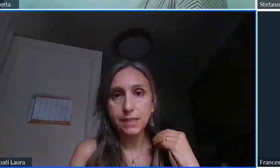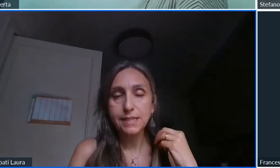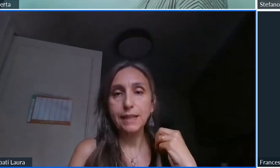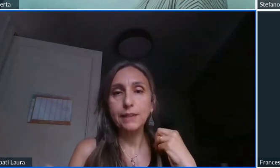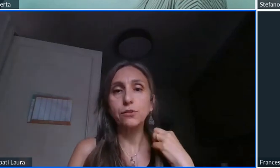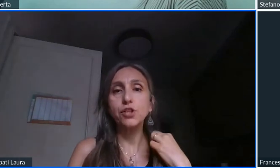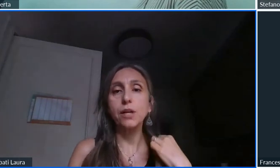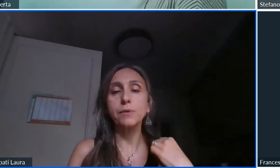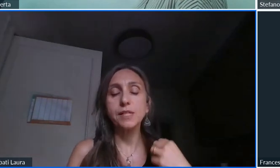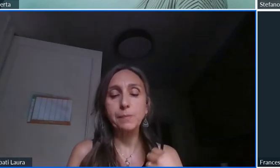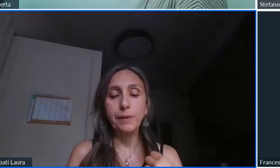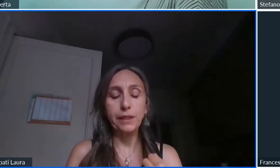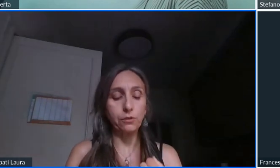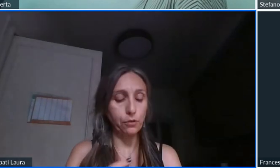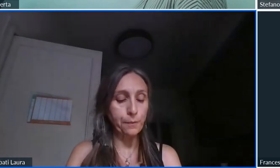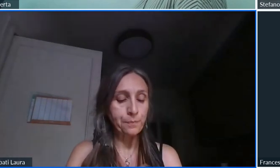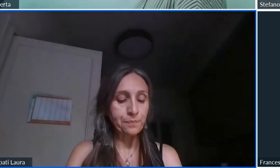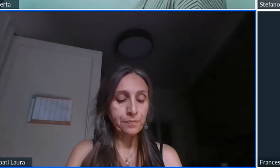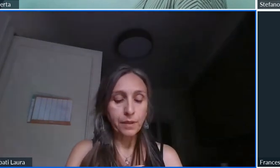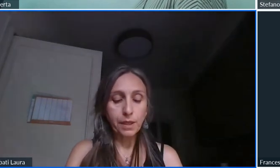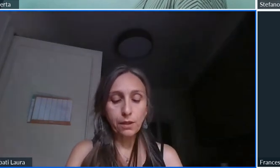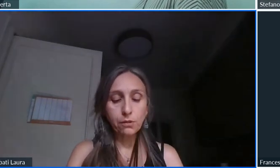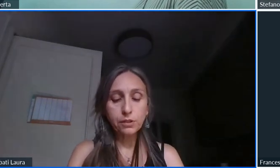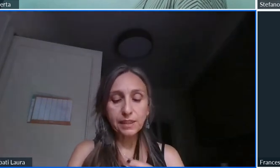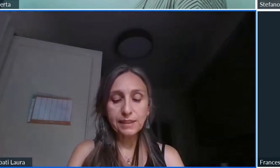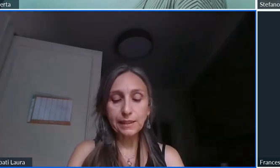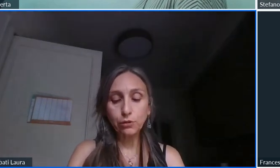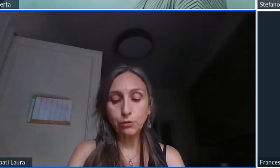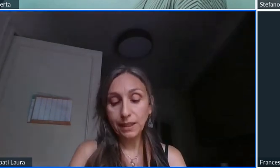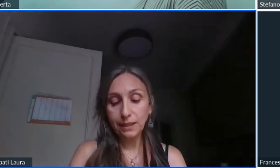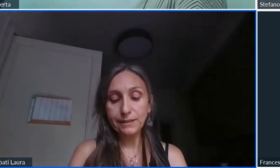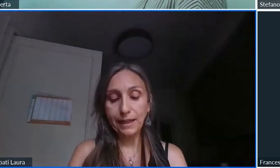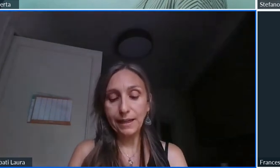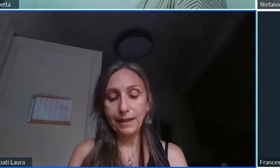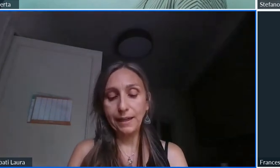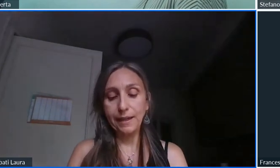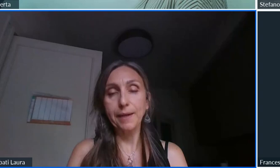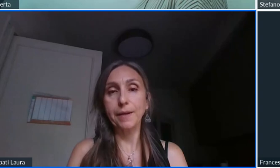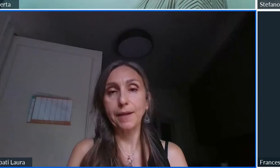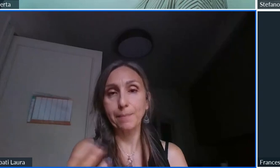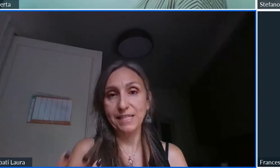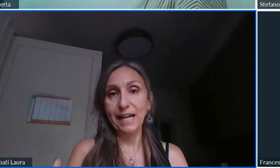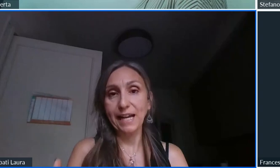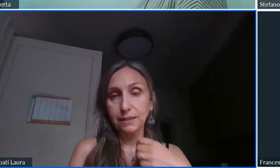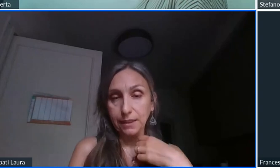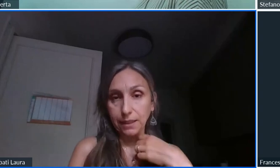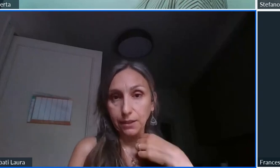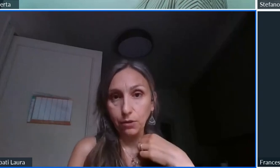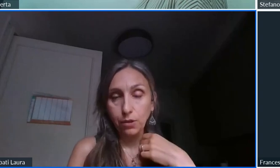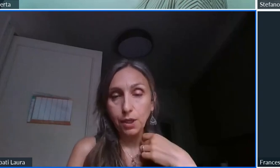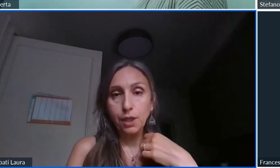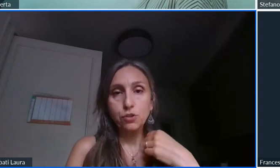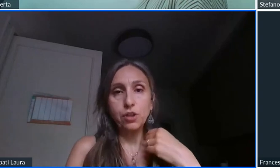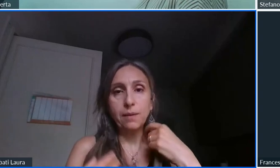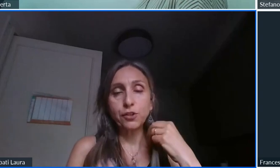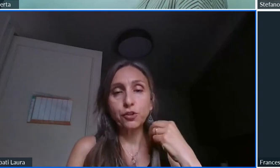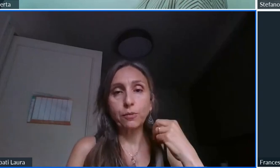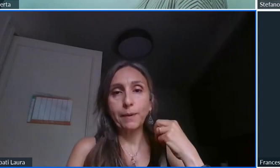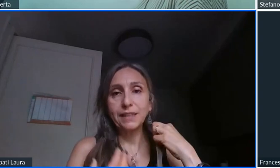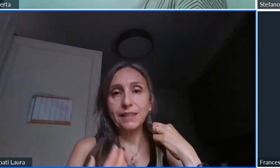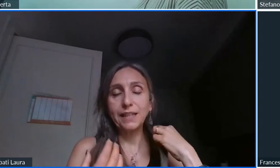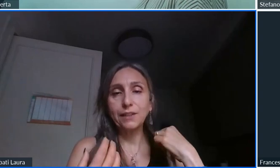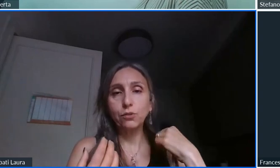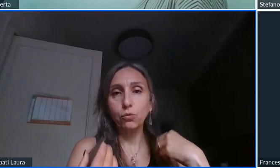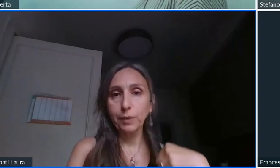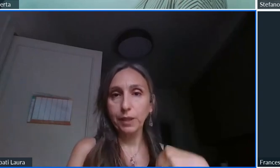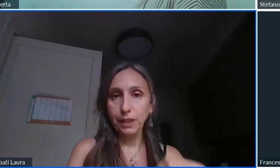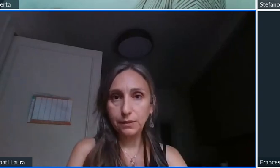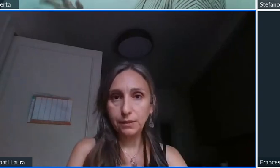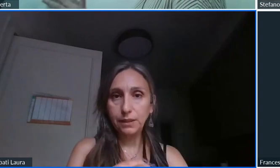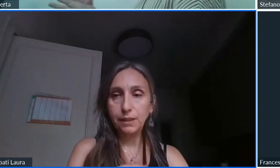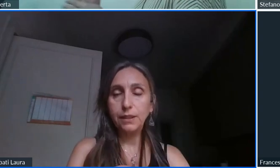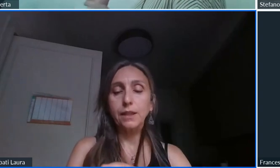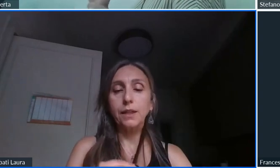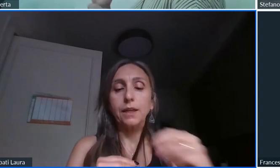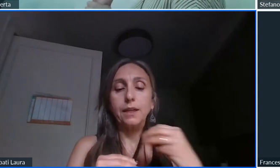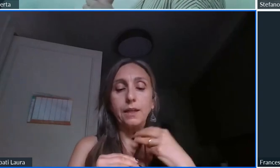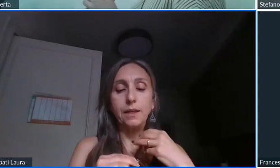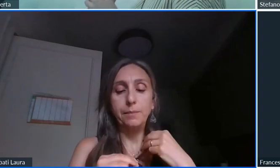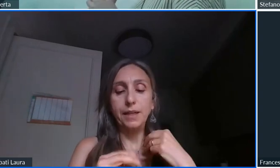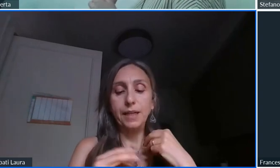e senz'altro c'è un aspetto che non ho trattato, ma in realtà è pesante, no? Cioè la maggior parte dei